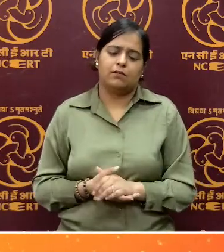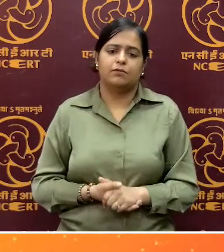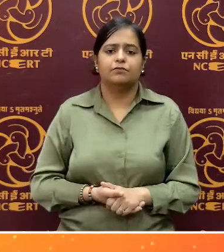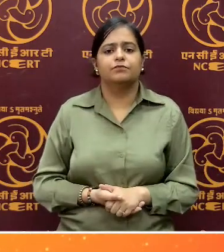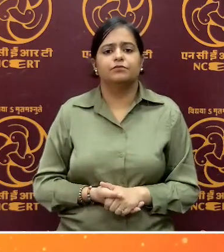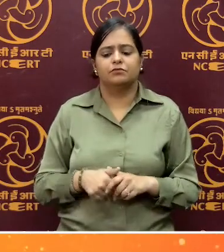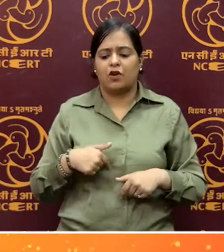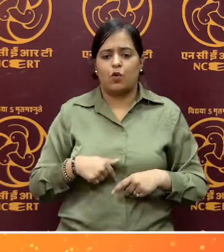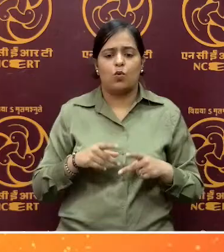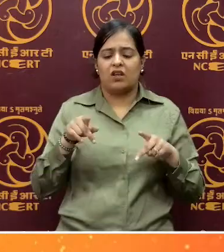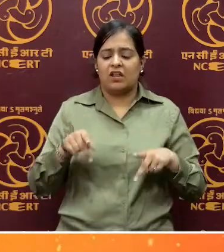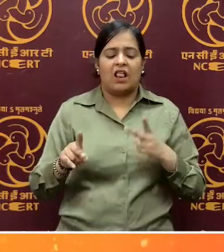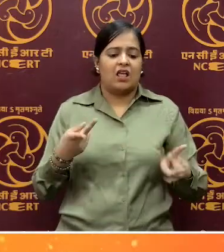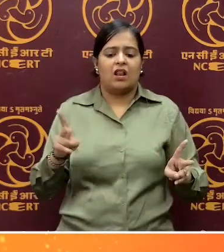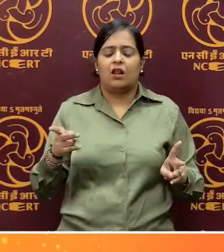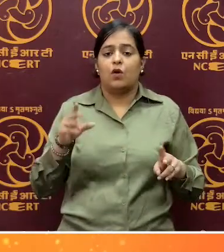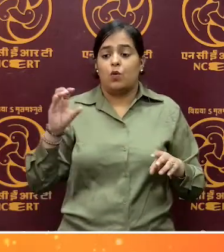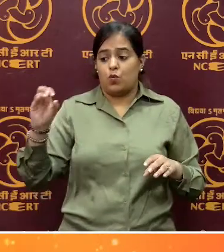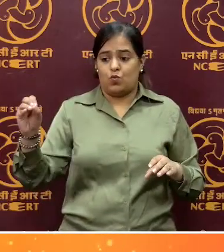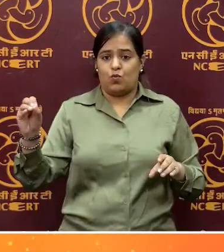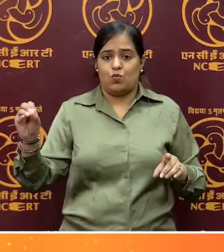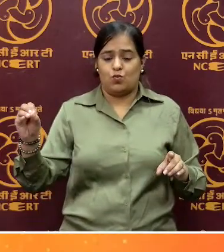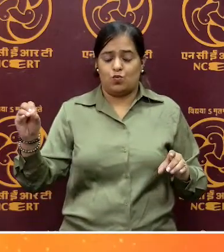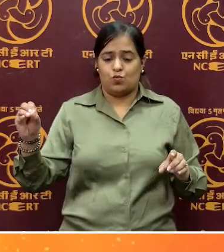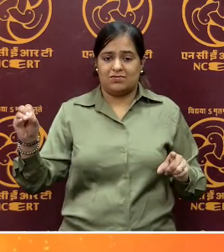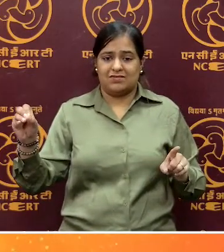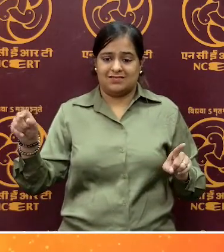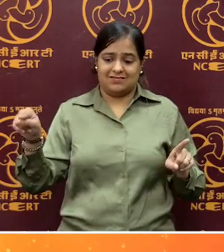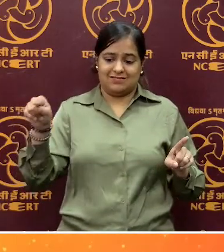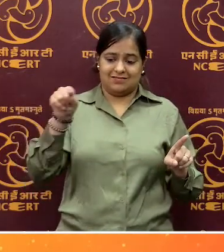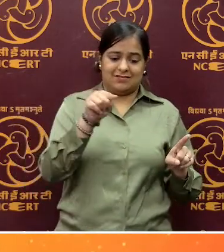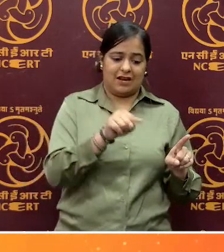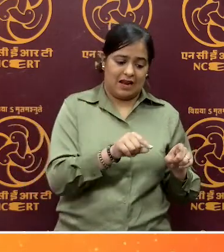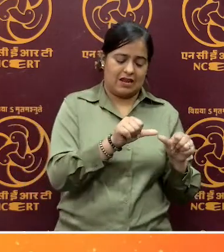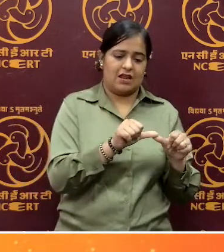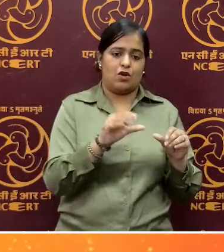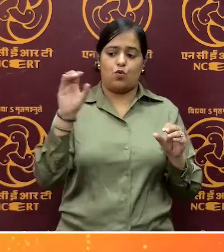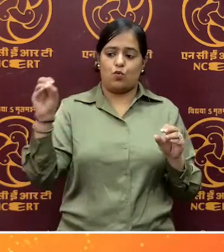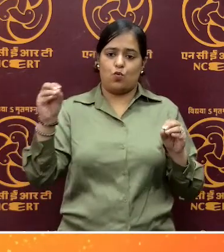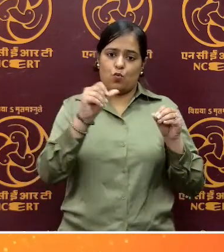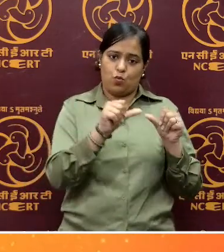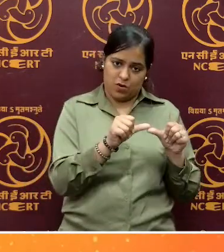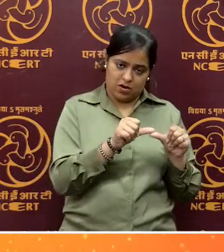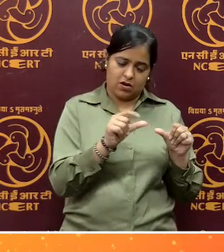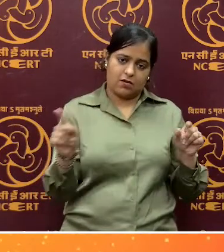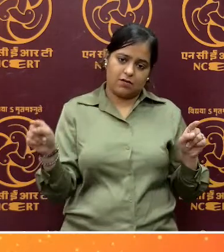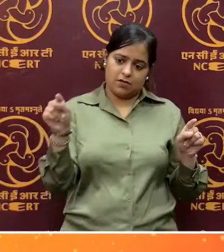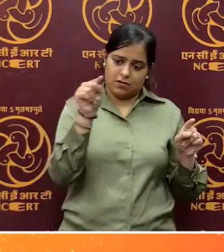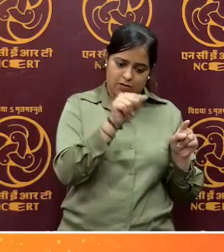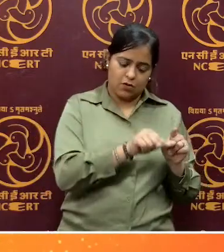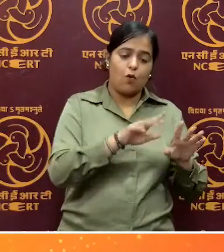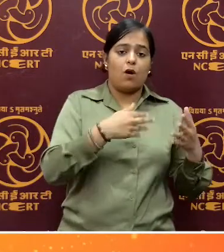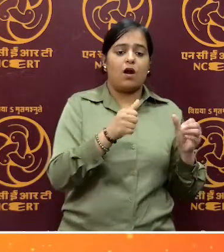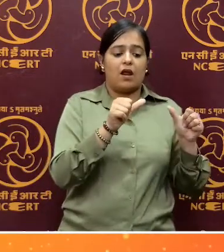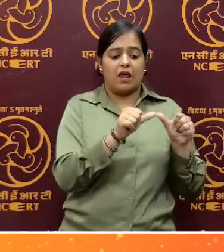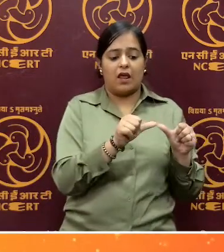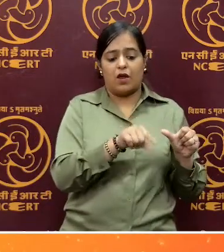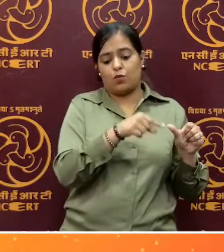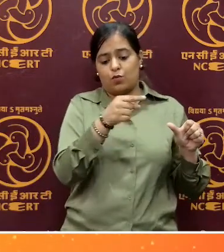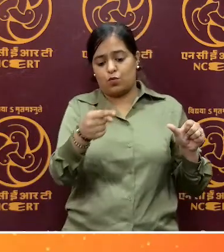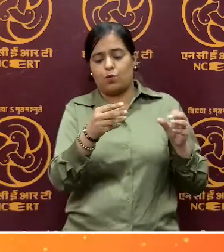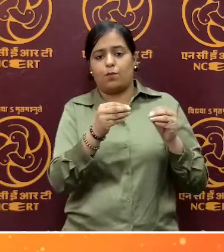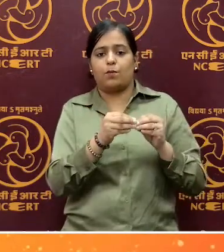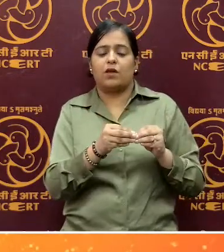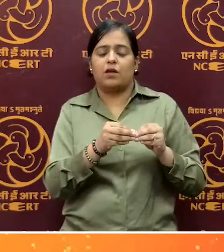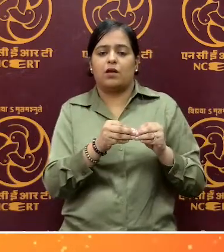आप कैसे जा रहे हैं. O से A गए हैं. This is O to A in this direction, and from A to B it is in